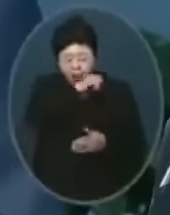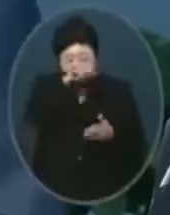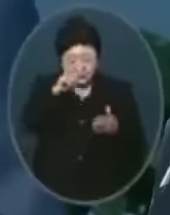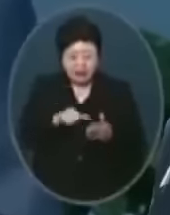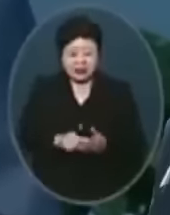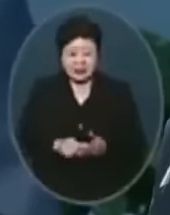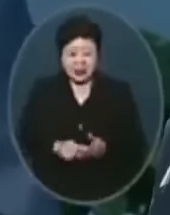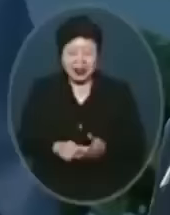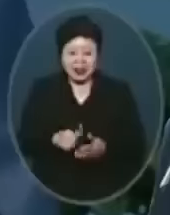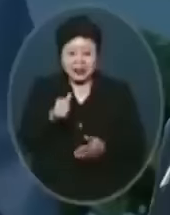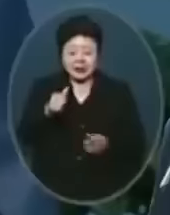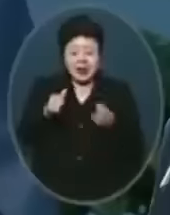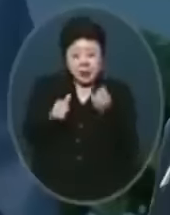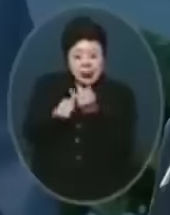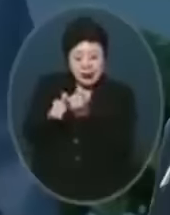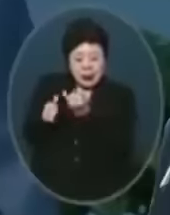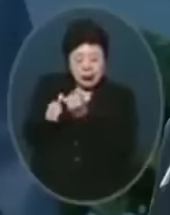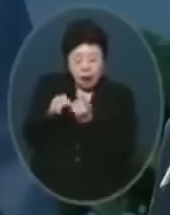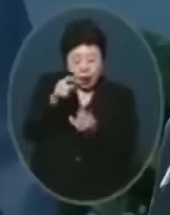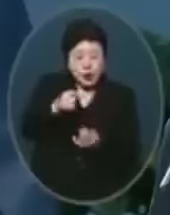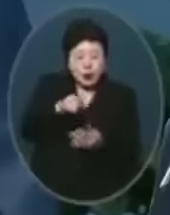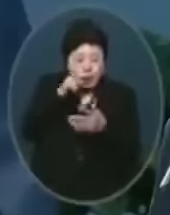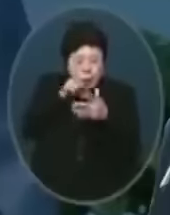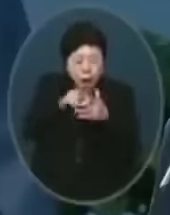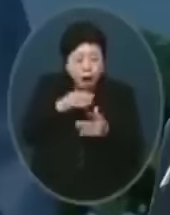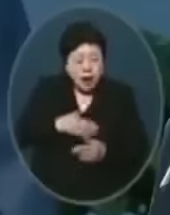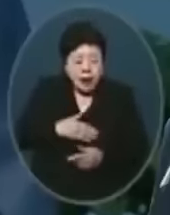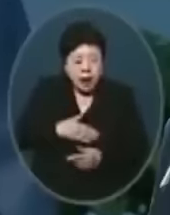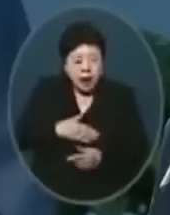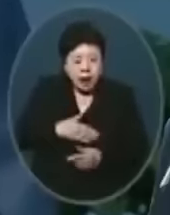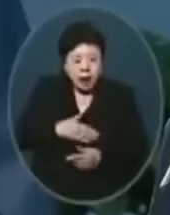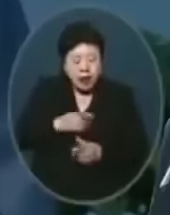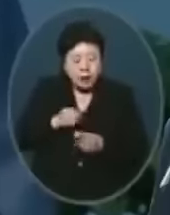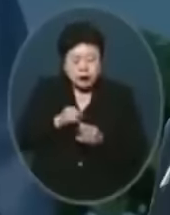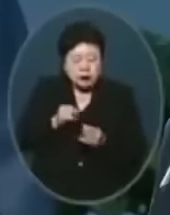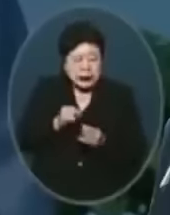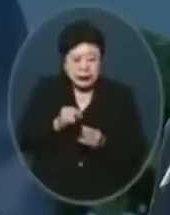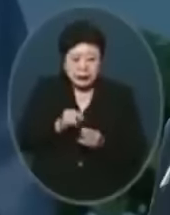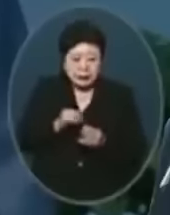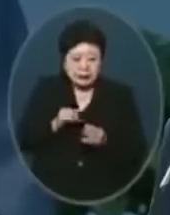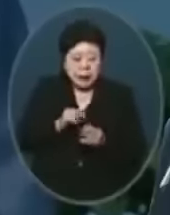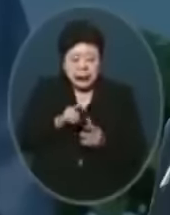환히 들여다봅니까? 이제 보니까는 보통 사람이 아니고 선지자군요.